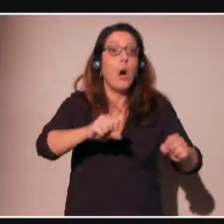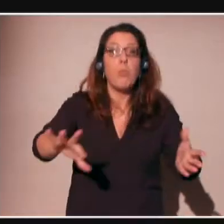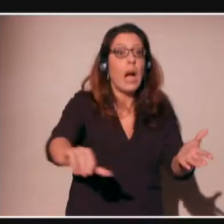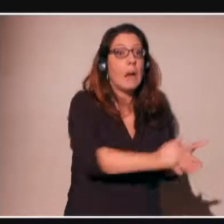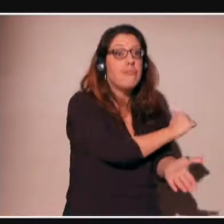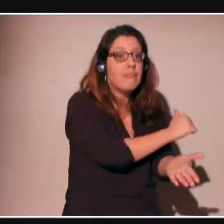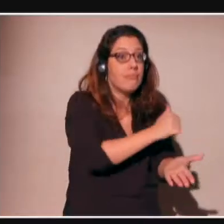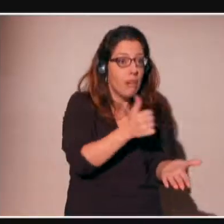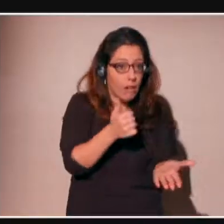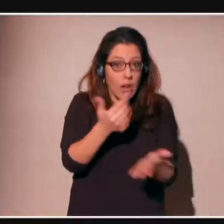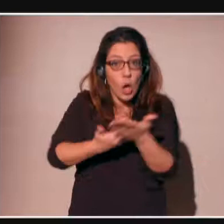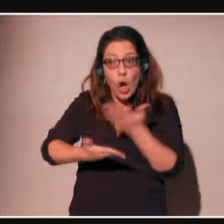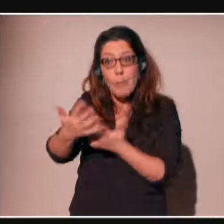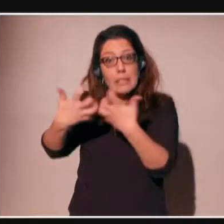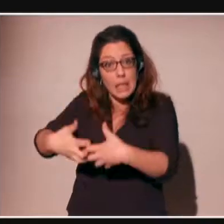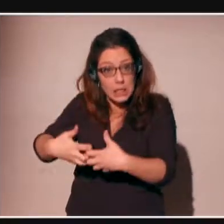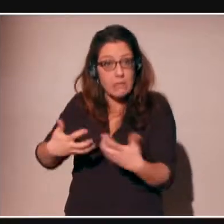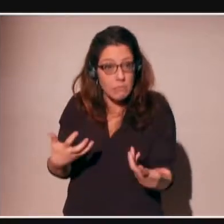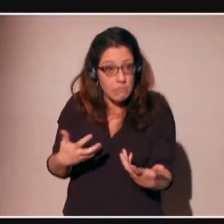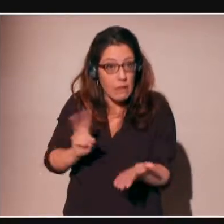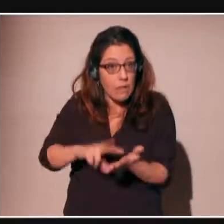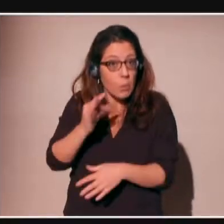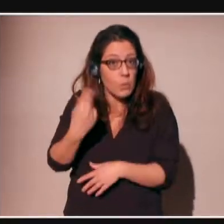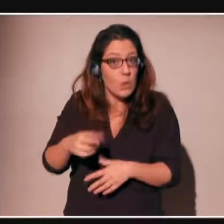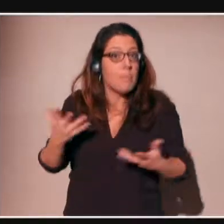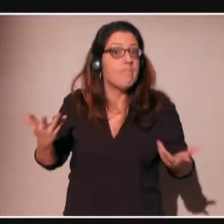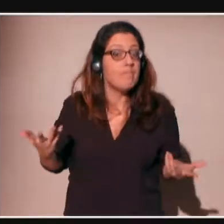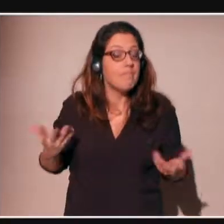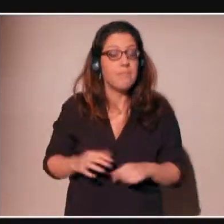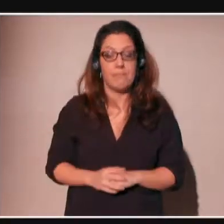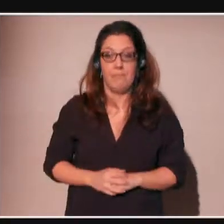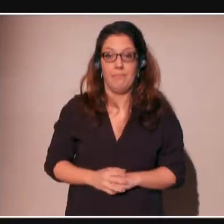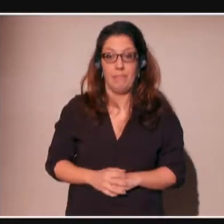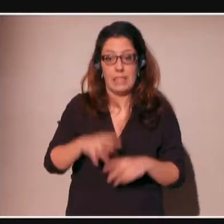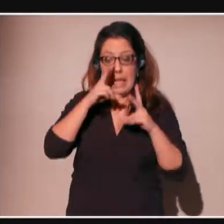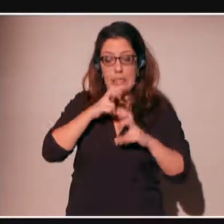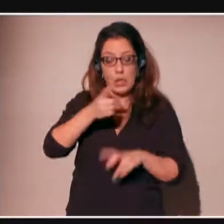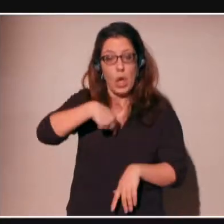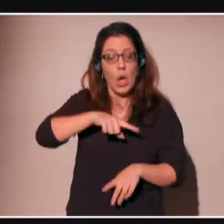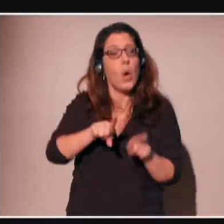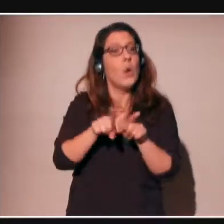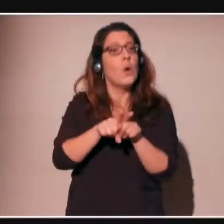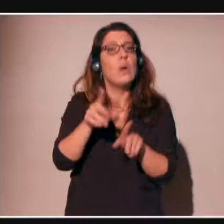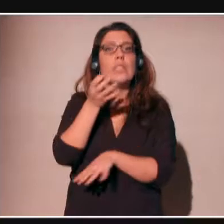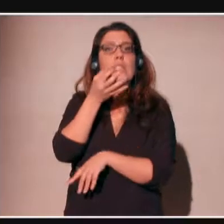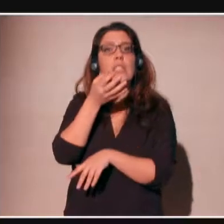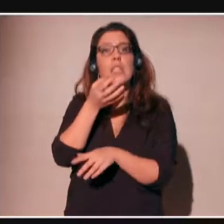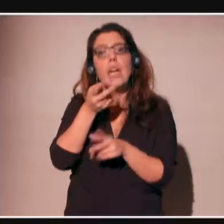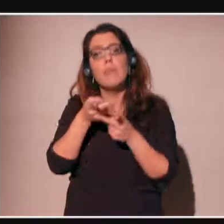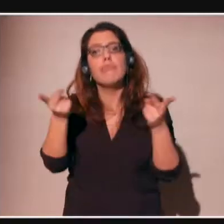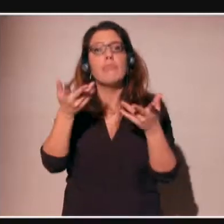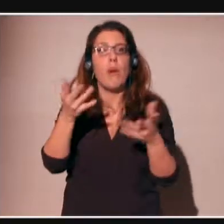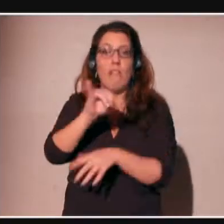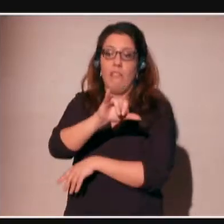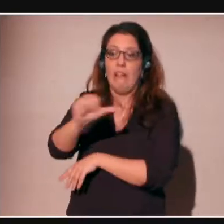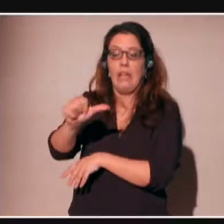Est-ce que c'est vraiment ce qui va se passer? Les chercheurs en IA ont également affirmé que l'intelligence artificielle allait